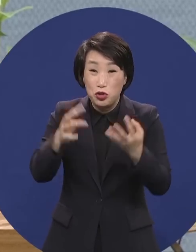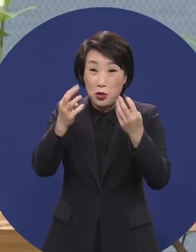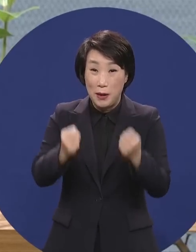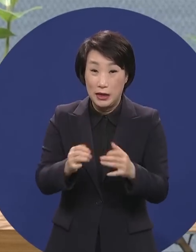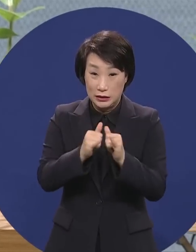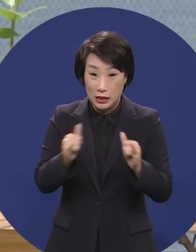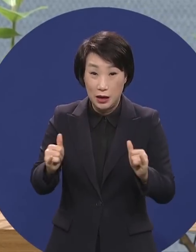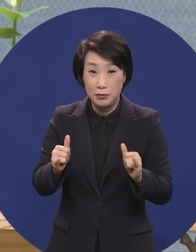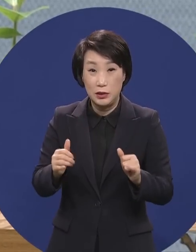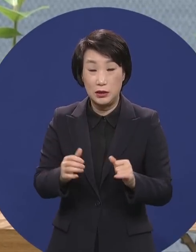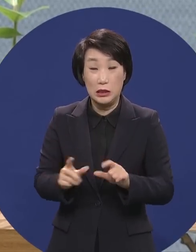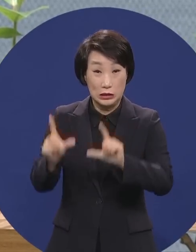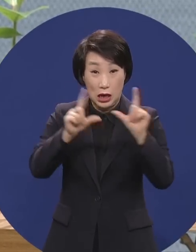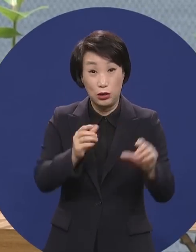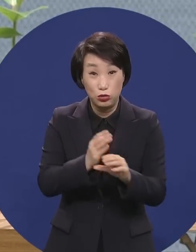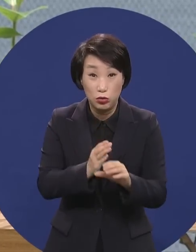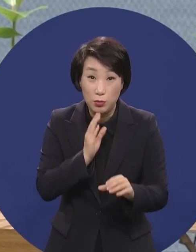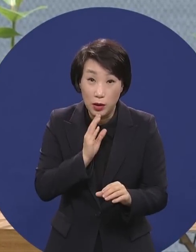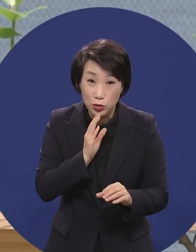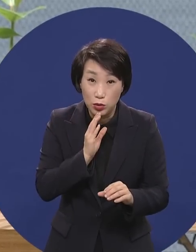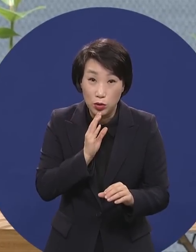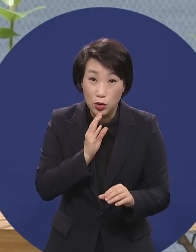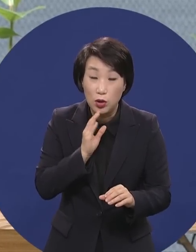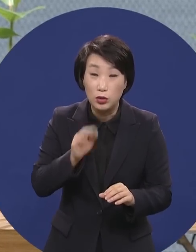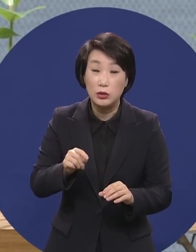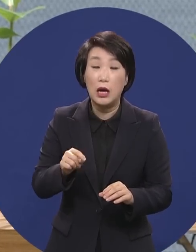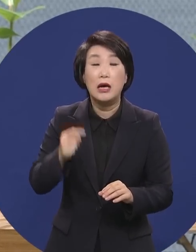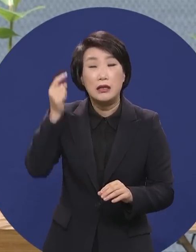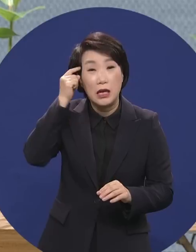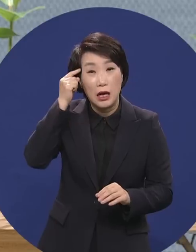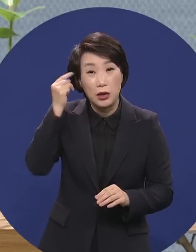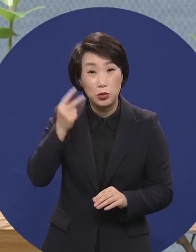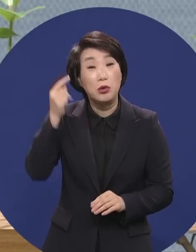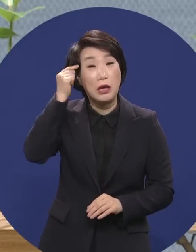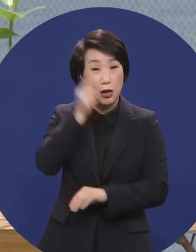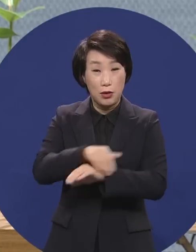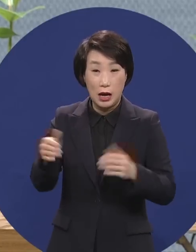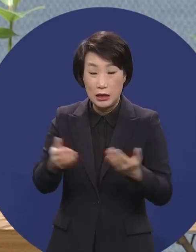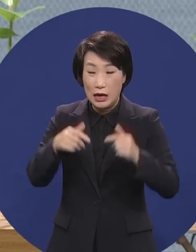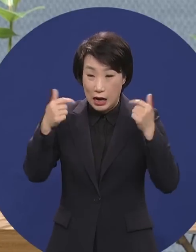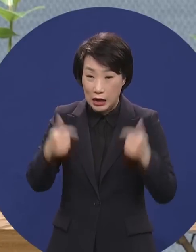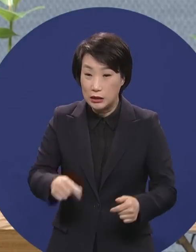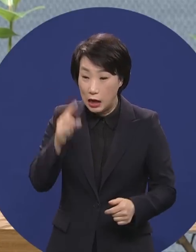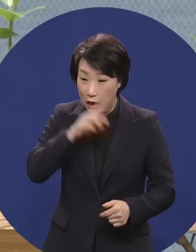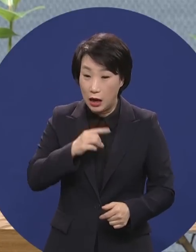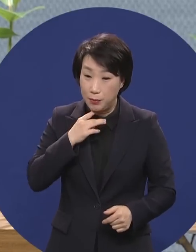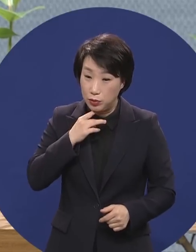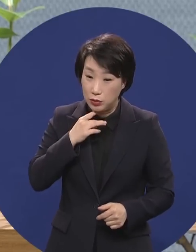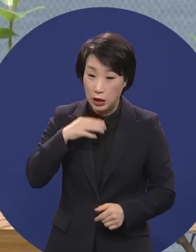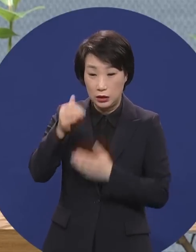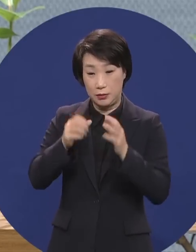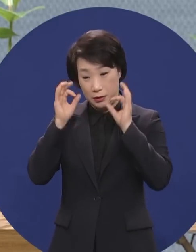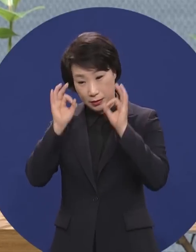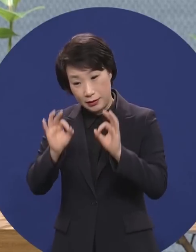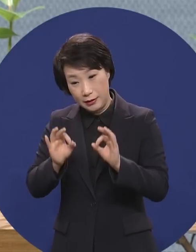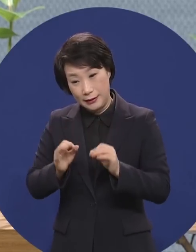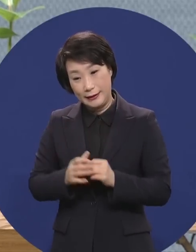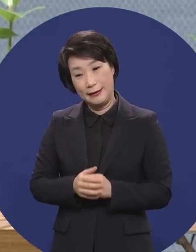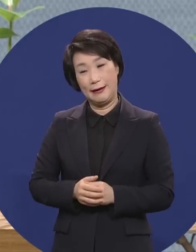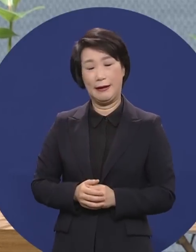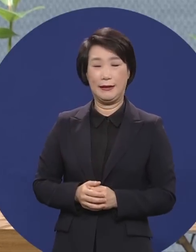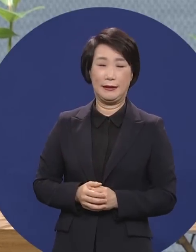수많은 사람들이 살고 있었지만 그들의 생각과 계획은 항상 악할